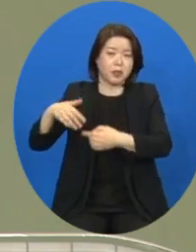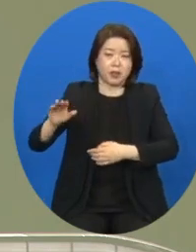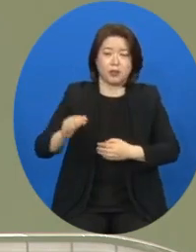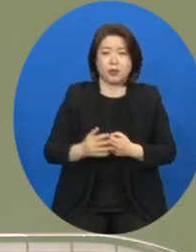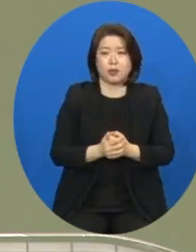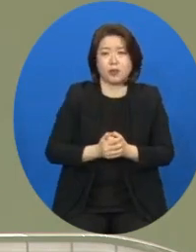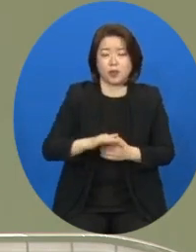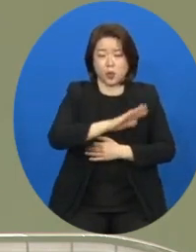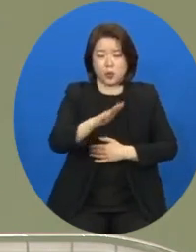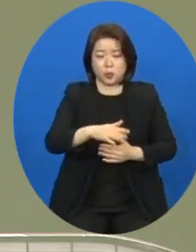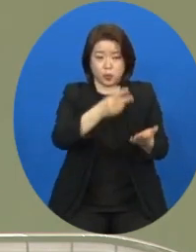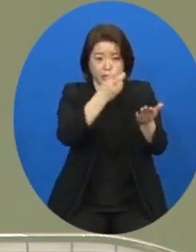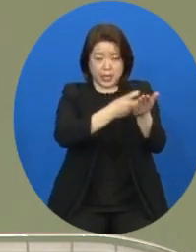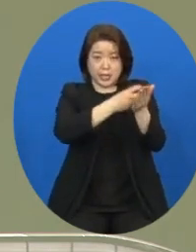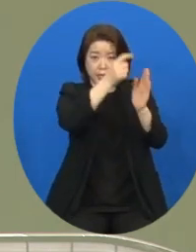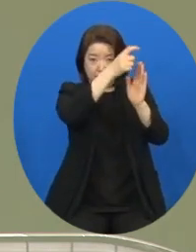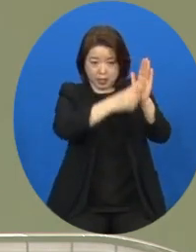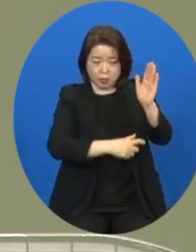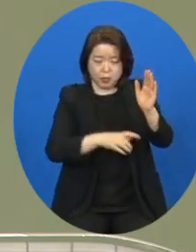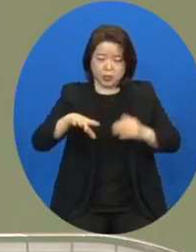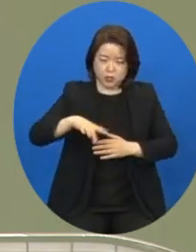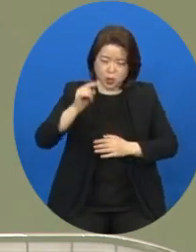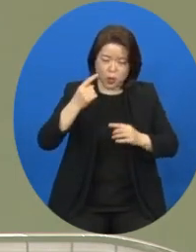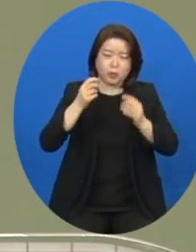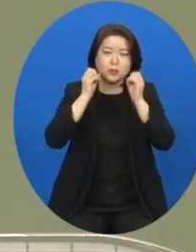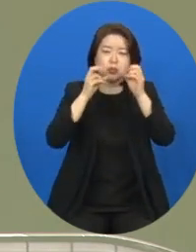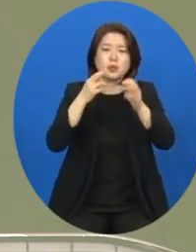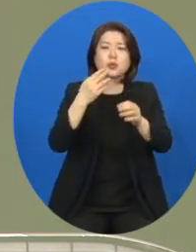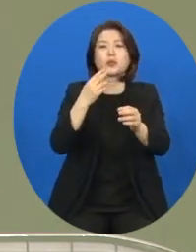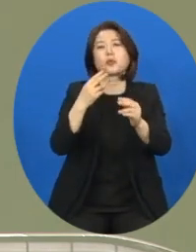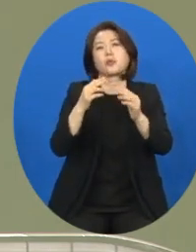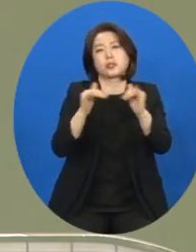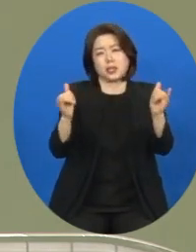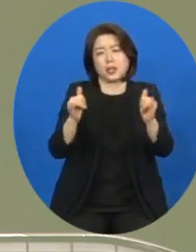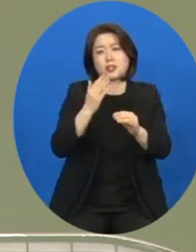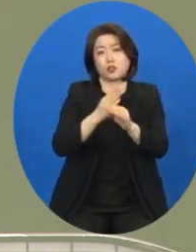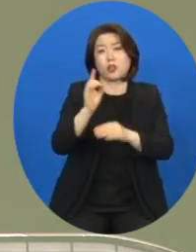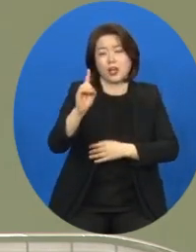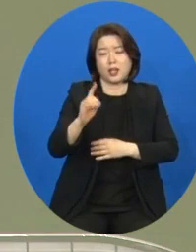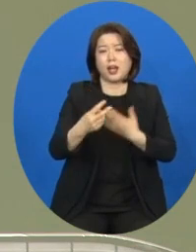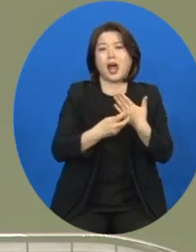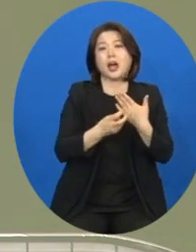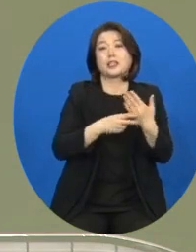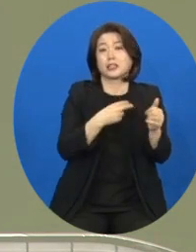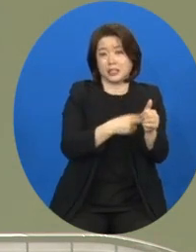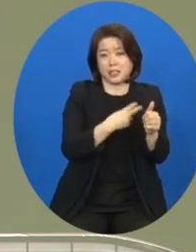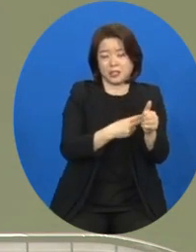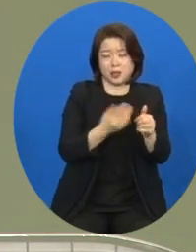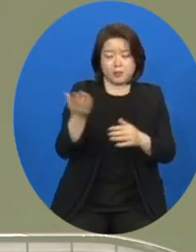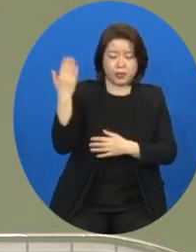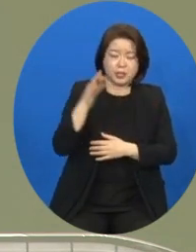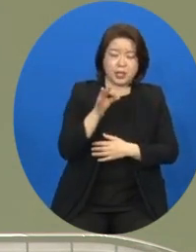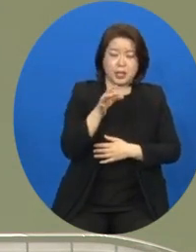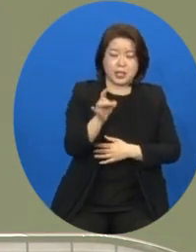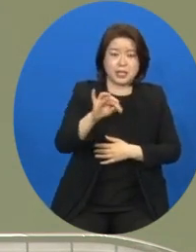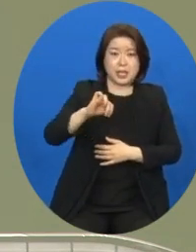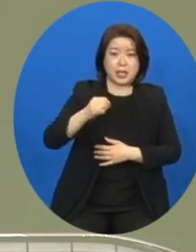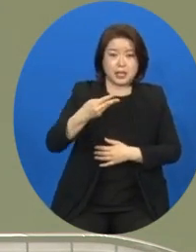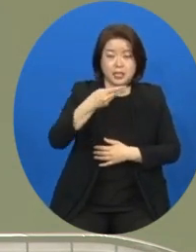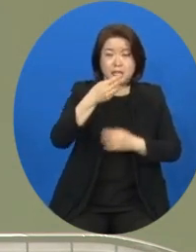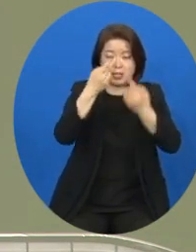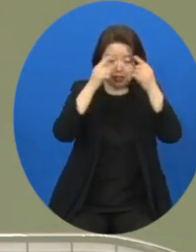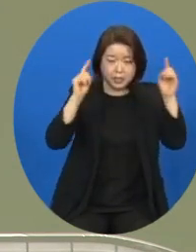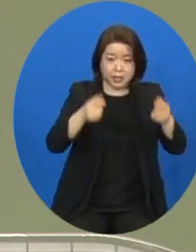우리 감리교회 최초의 선교사님 중에 한 분입니다. 의사분이세요. 예일대학 나오고 뉴욕의대